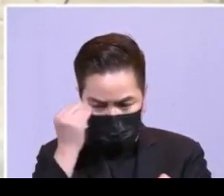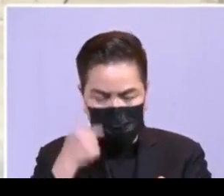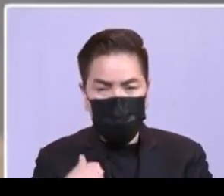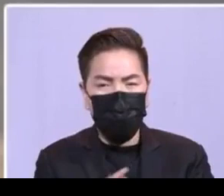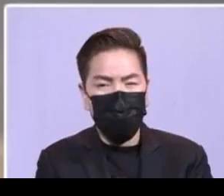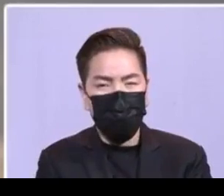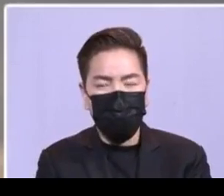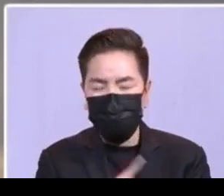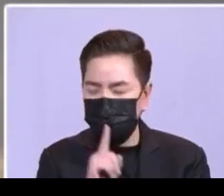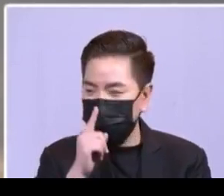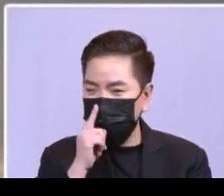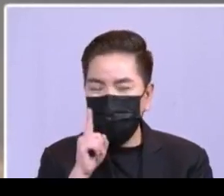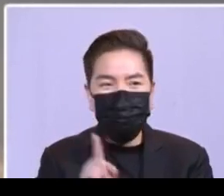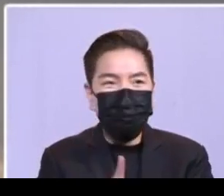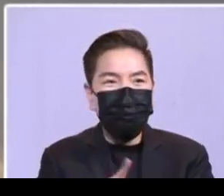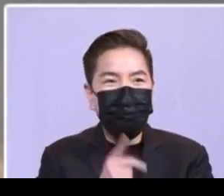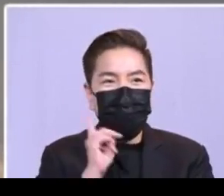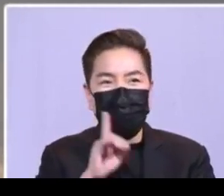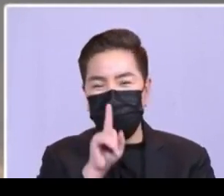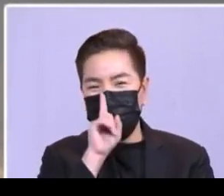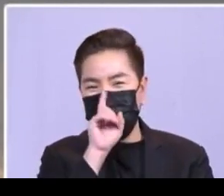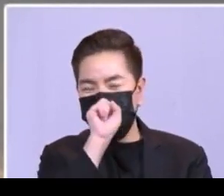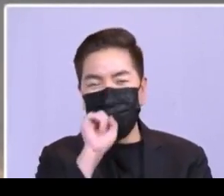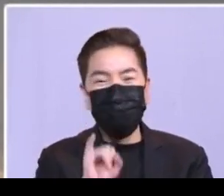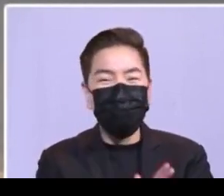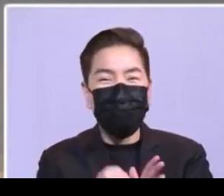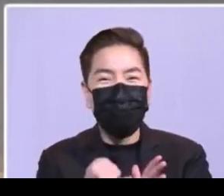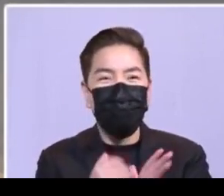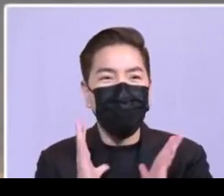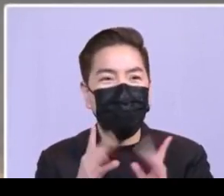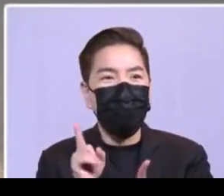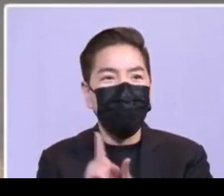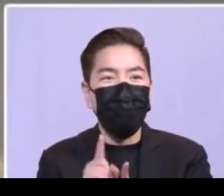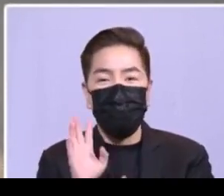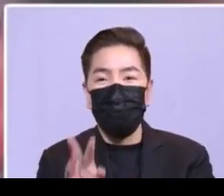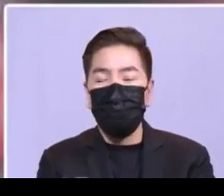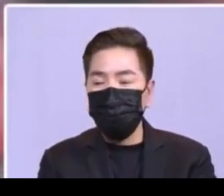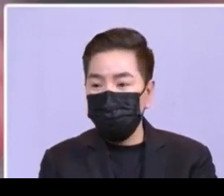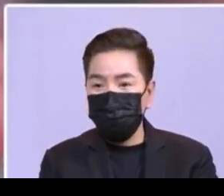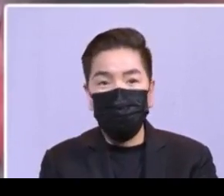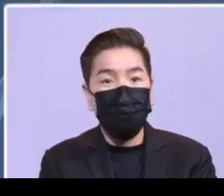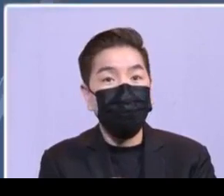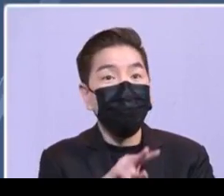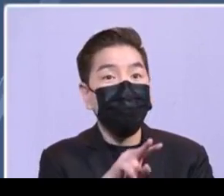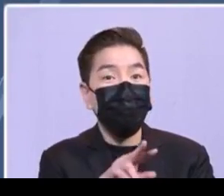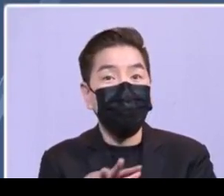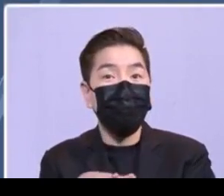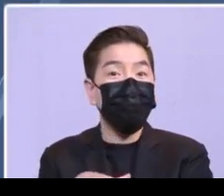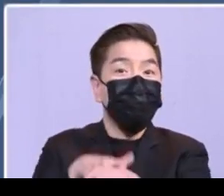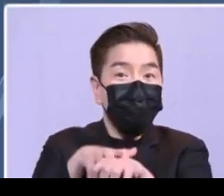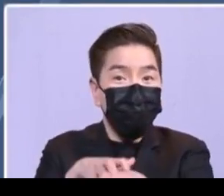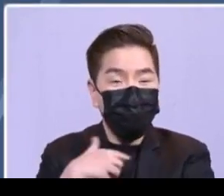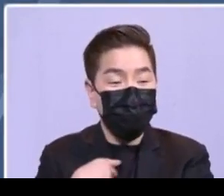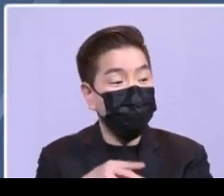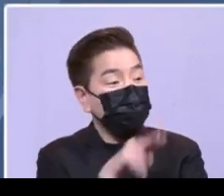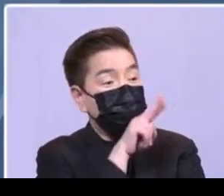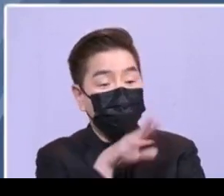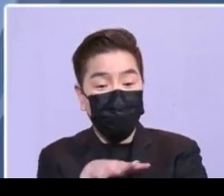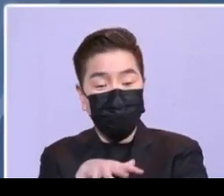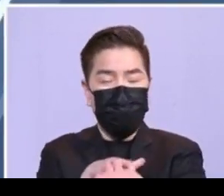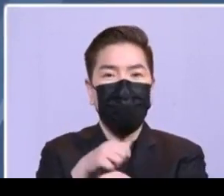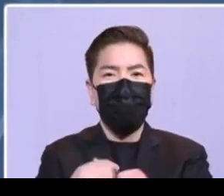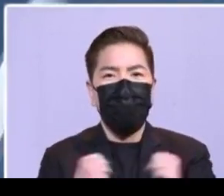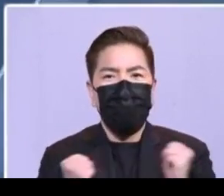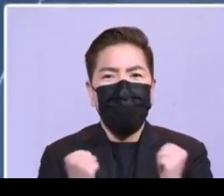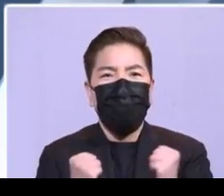ใจอย่างนึงคุณจามรค ือ มันเป็นที่สังเกตเห็นกันขนาดนี้เนี่ยคนจะมือมองดูจนแหมไปชนข้างหน้ากันหรือเปล่าผมกลัวใจจ